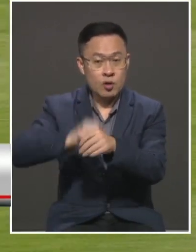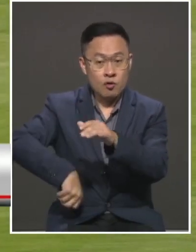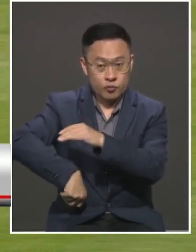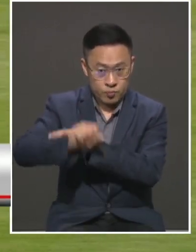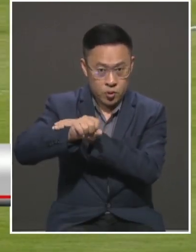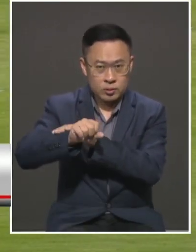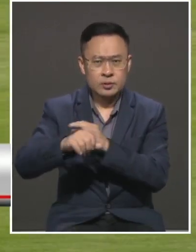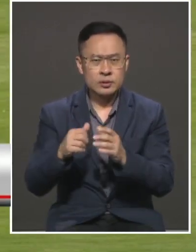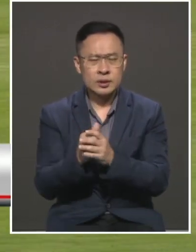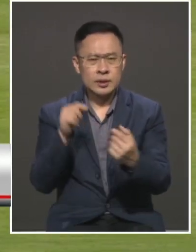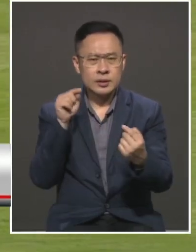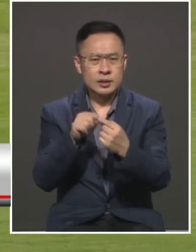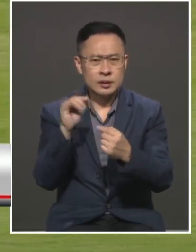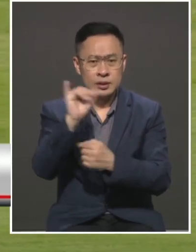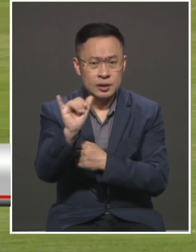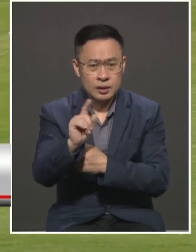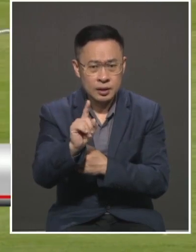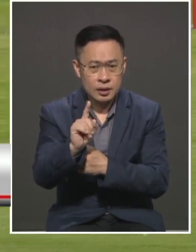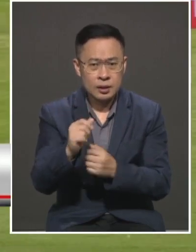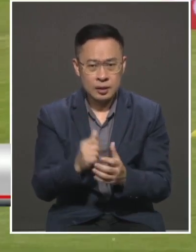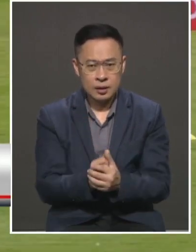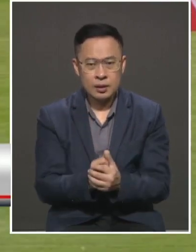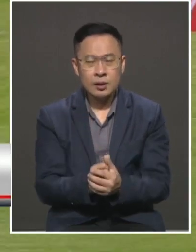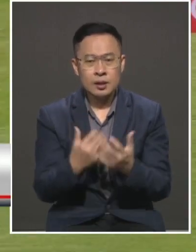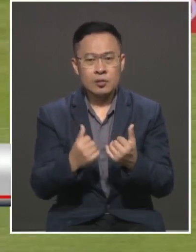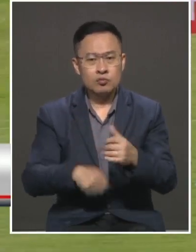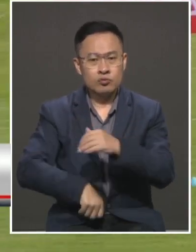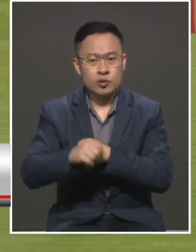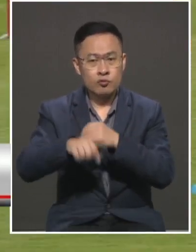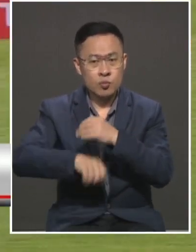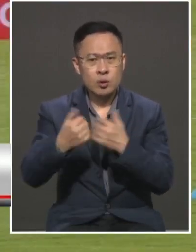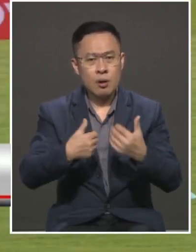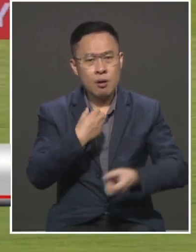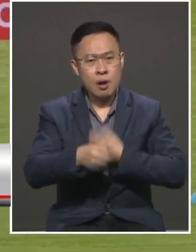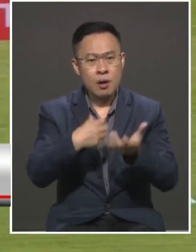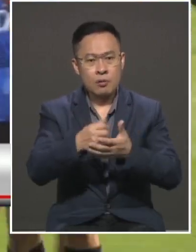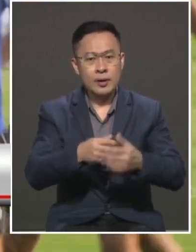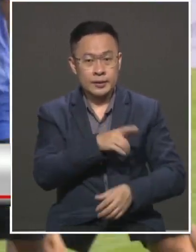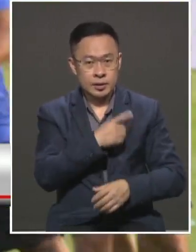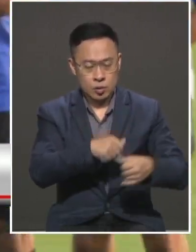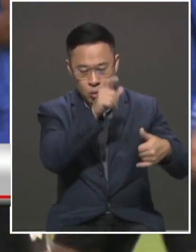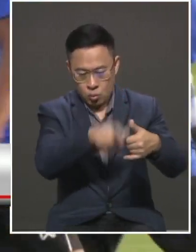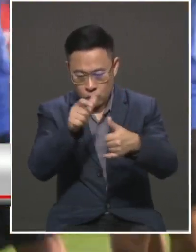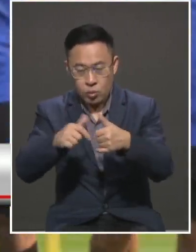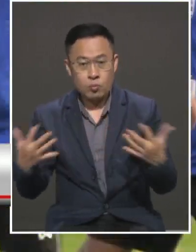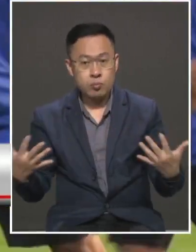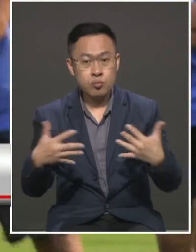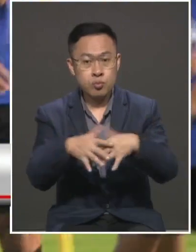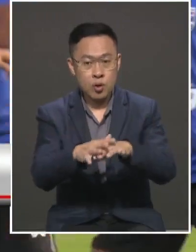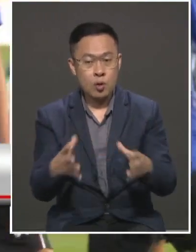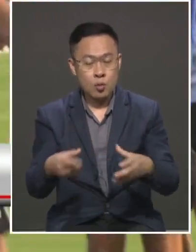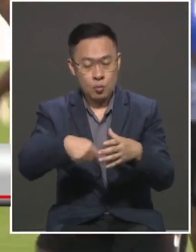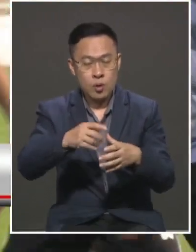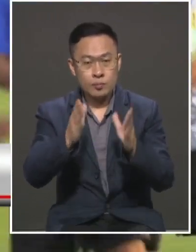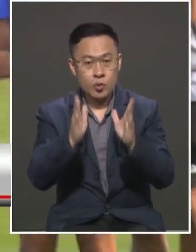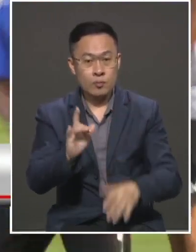ามาโอกะฮานาซากะอะคาเดมี่ครับมาโน่ก็บอกว่าดีใจครับที่ได้นักเตะชุดนี้กลับมารวมตัวกันอีกครั้งถือว่าเป็นชุดที่มีคุณภ